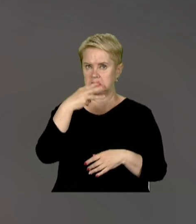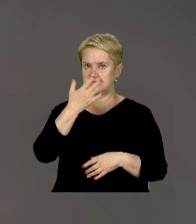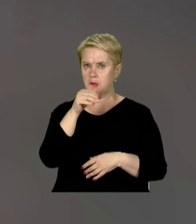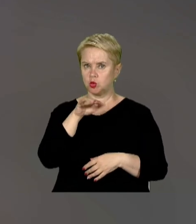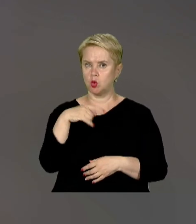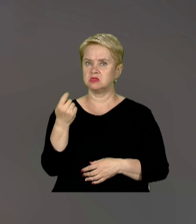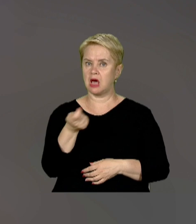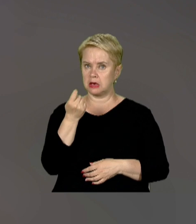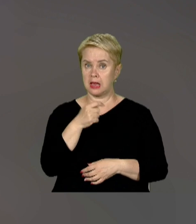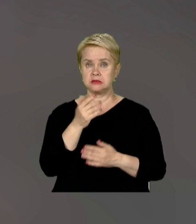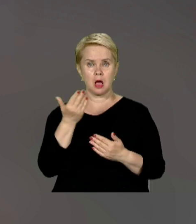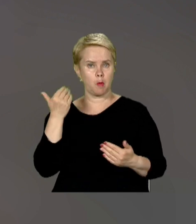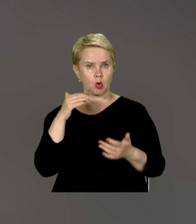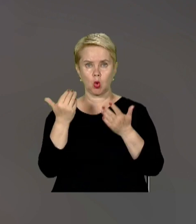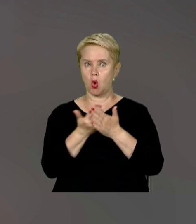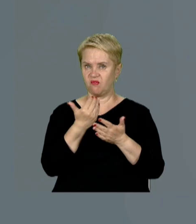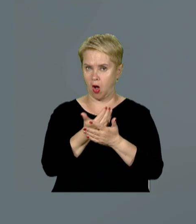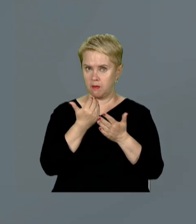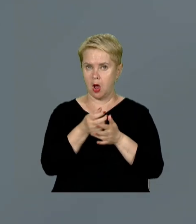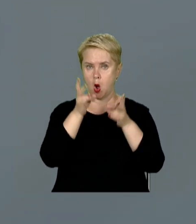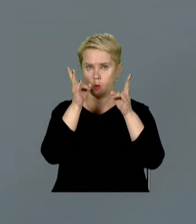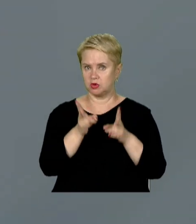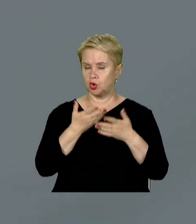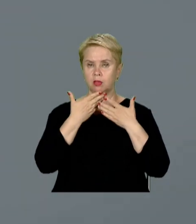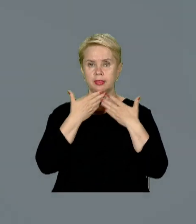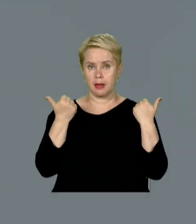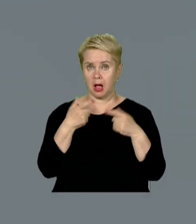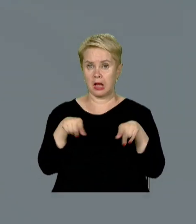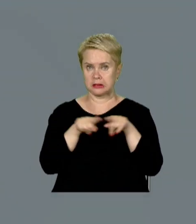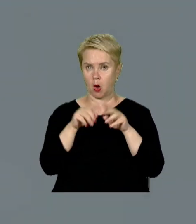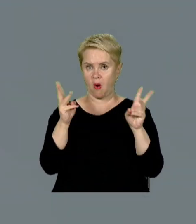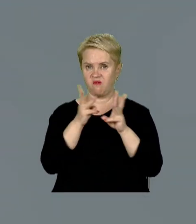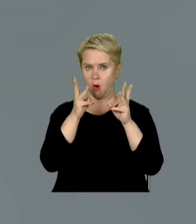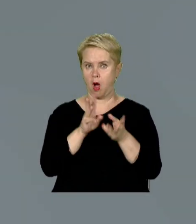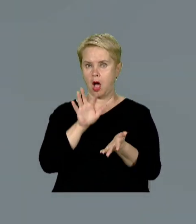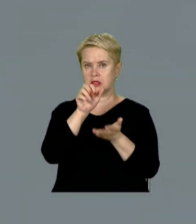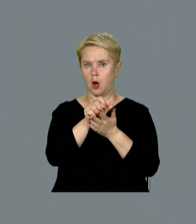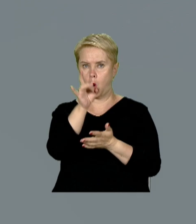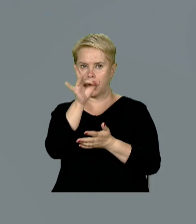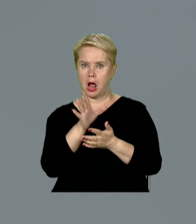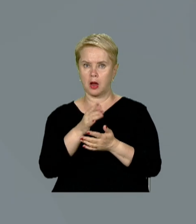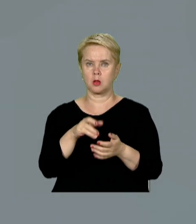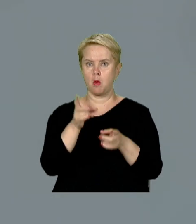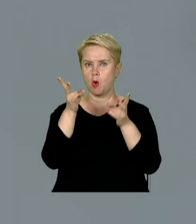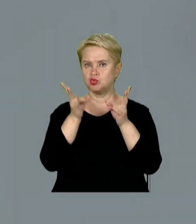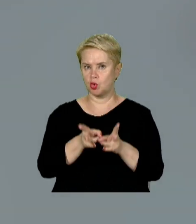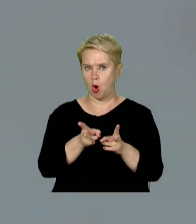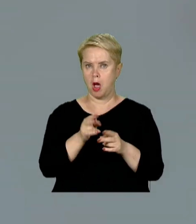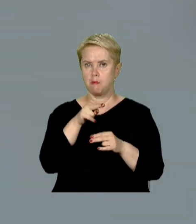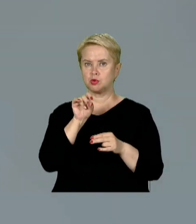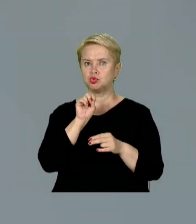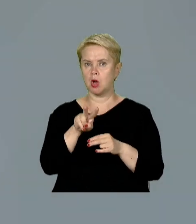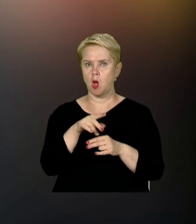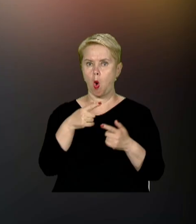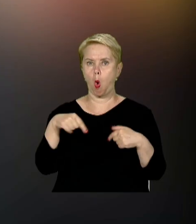35 тонн зерна. За попередньою інформацією, постраждалих немає. Також вогневою атакою ракет суттєво пошкоджено причал